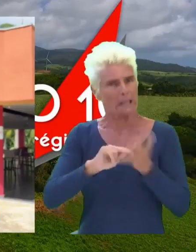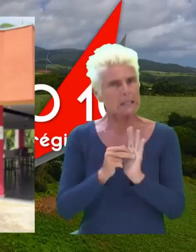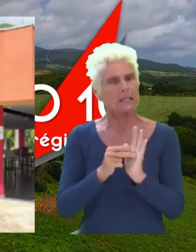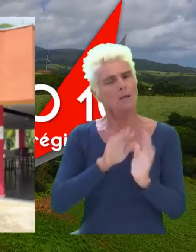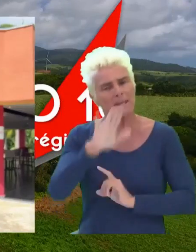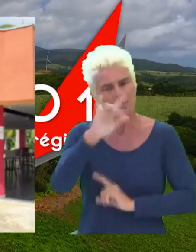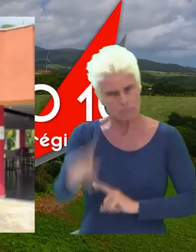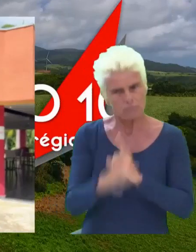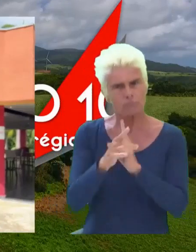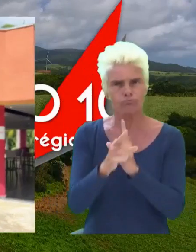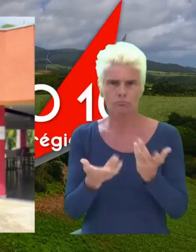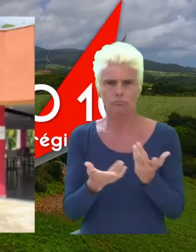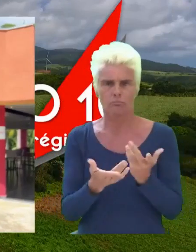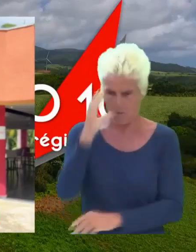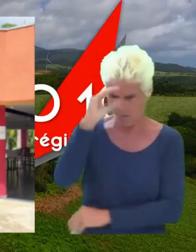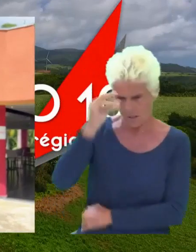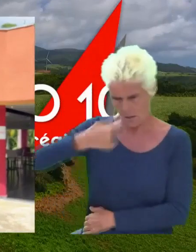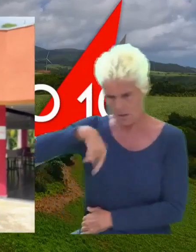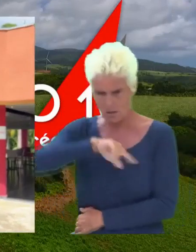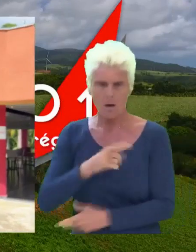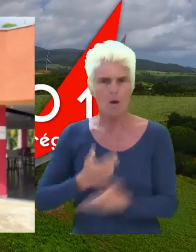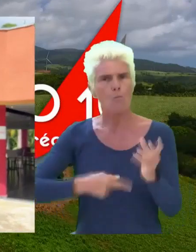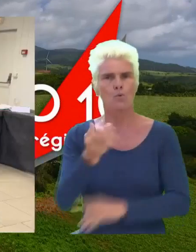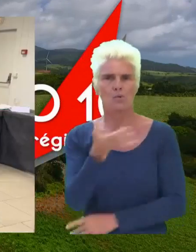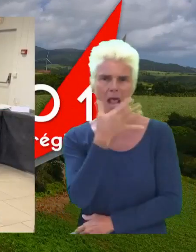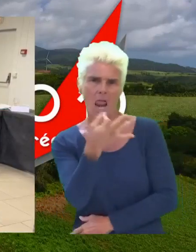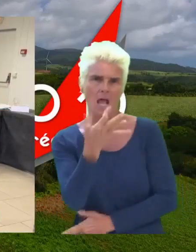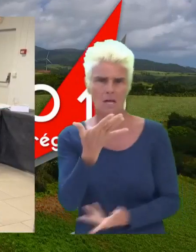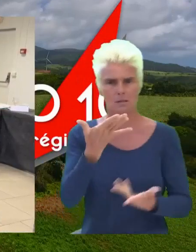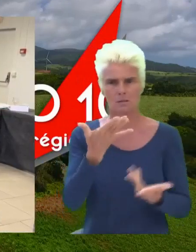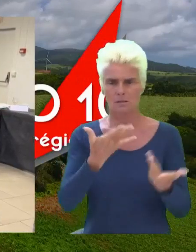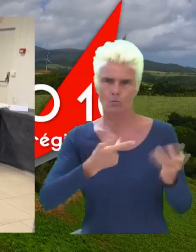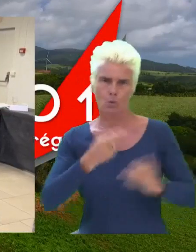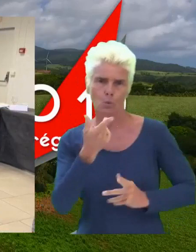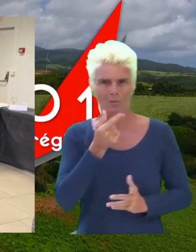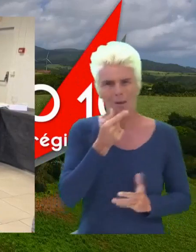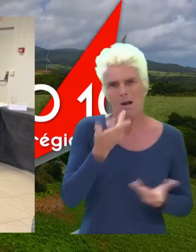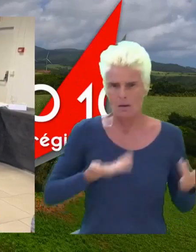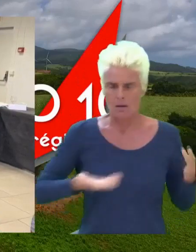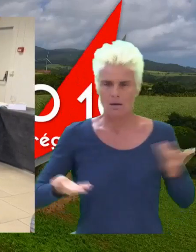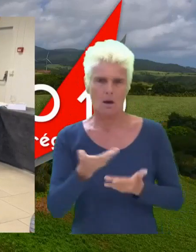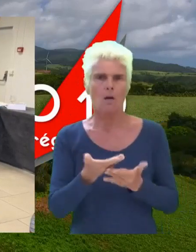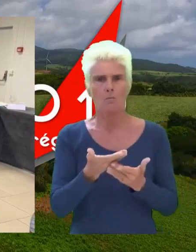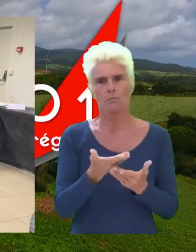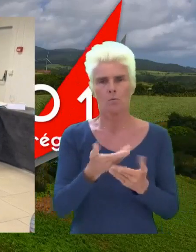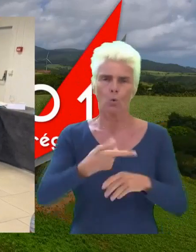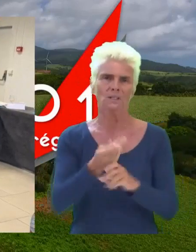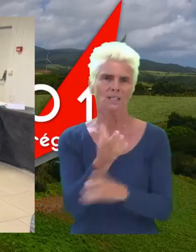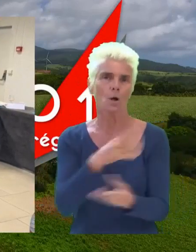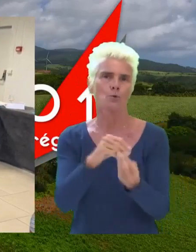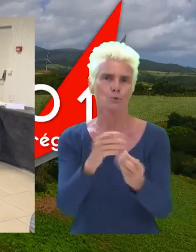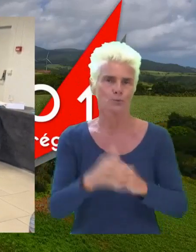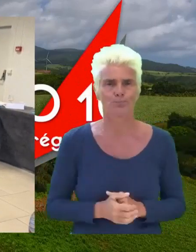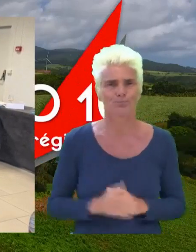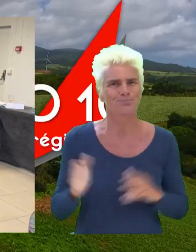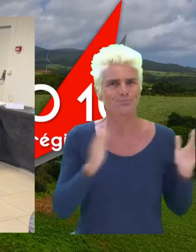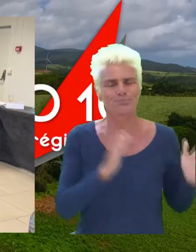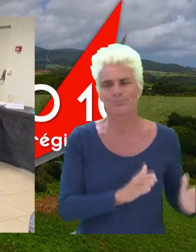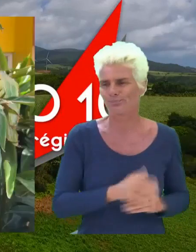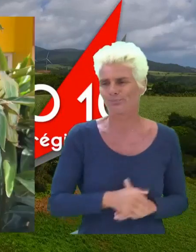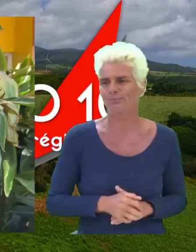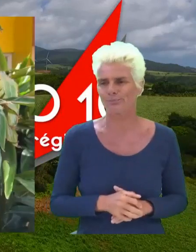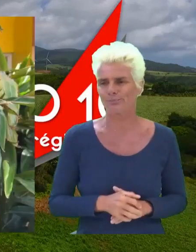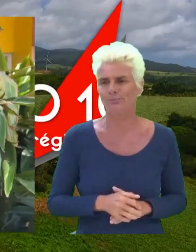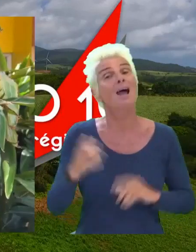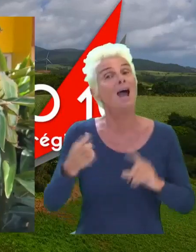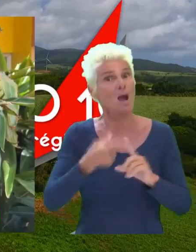professionnels à être je dirais plus à l'aise dans les accompagnements à avoir en tout cas une ressource supplémentaire il est important pour les équipes